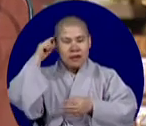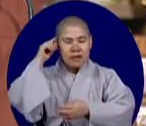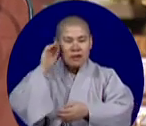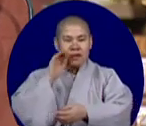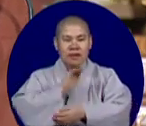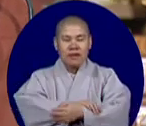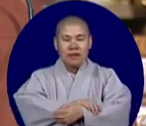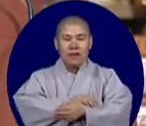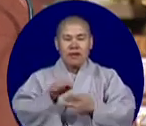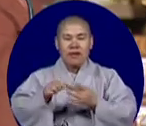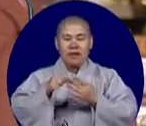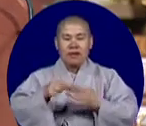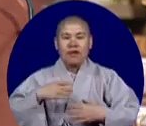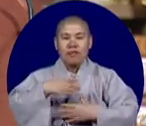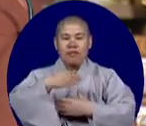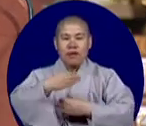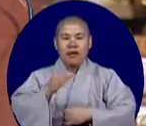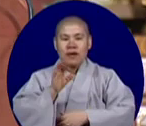편안할 안자의 의미예요.